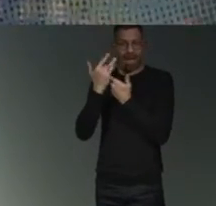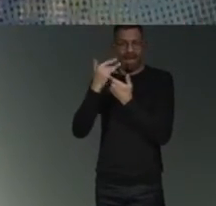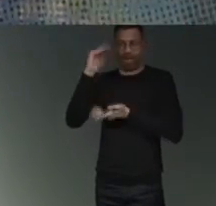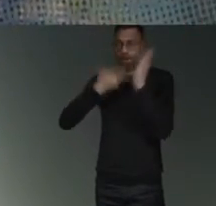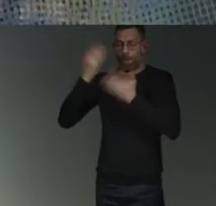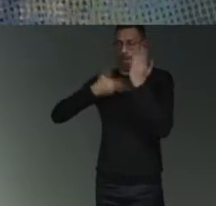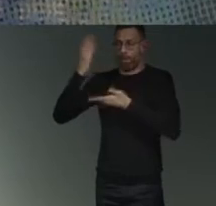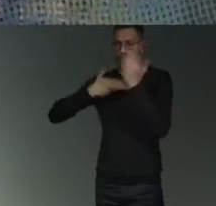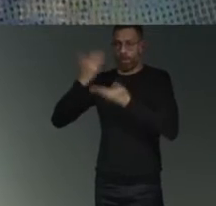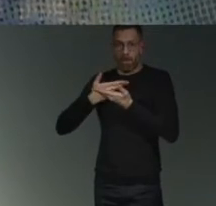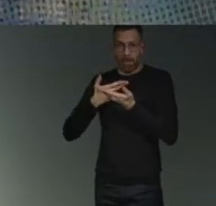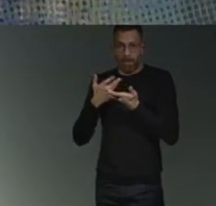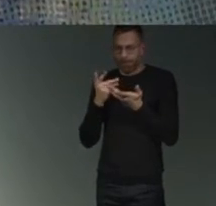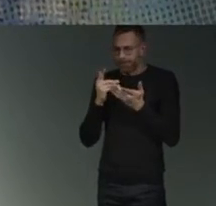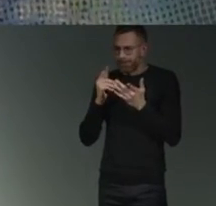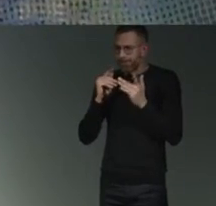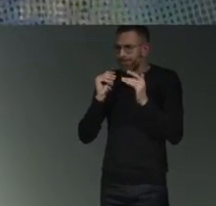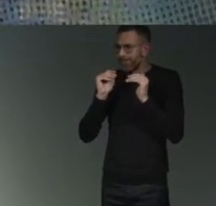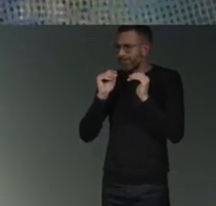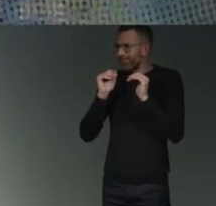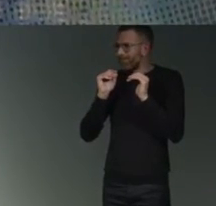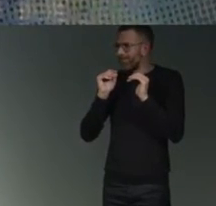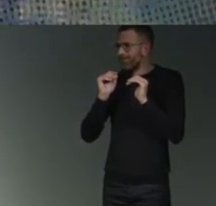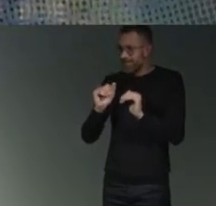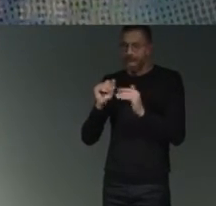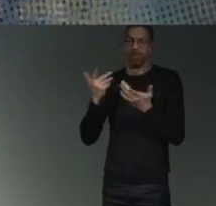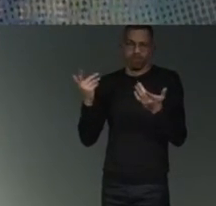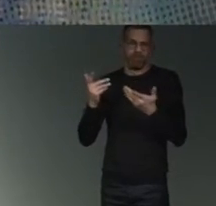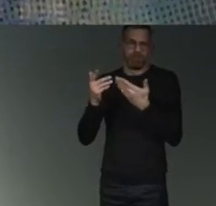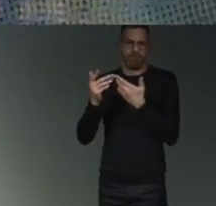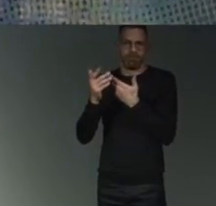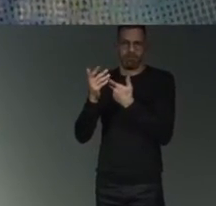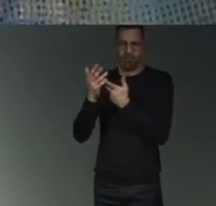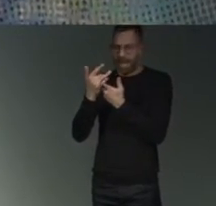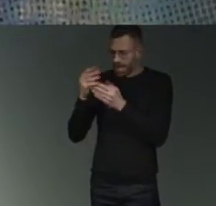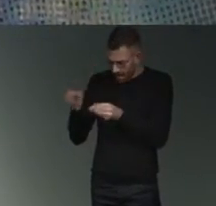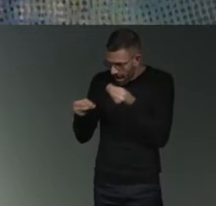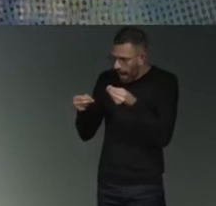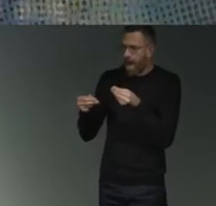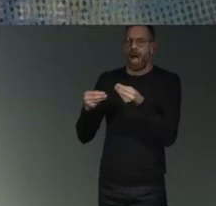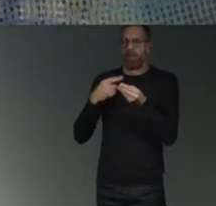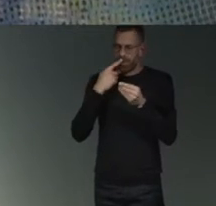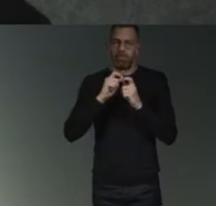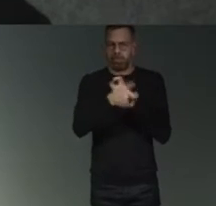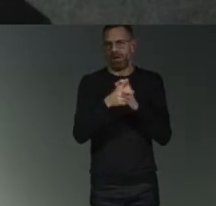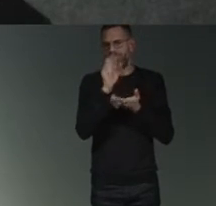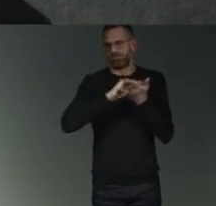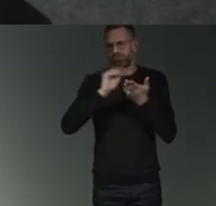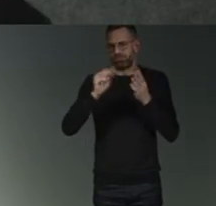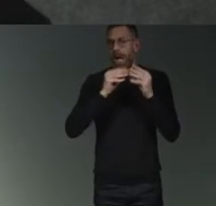et y compris les lettres qui m'ont permis d'écrire L'amour et les forêts. C'est-à-dire que ces